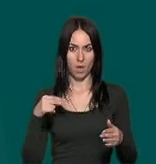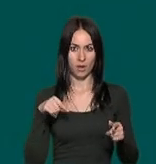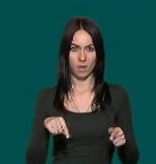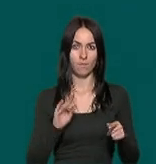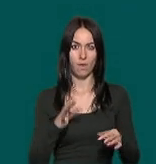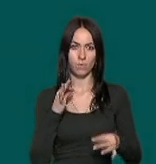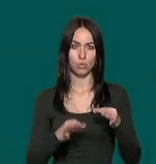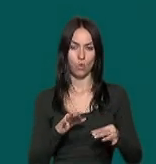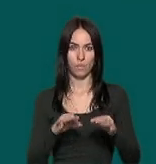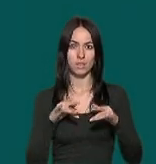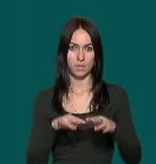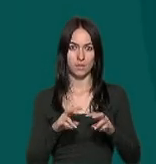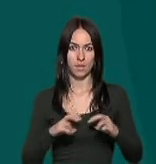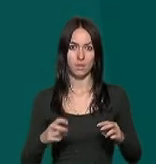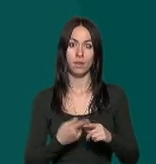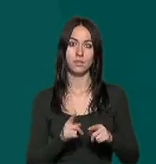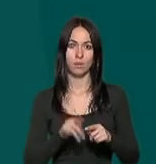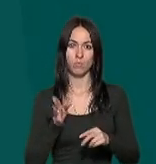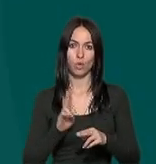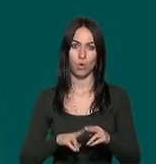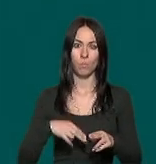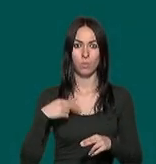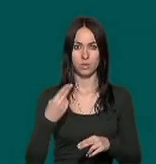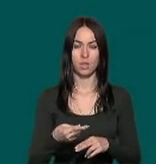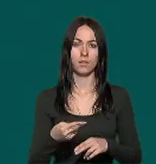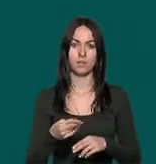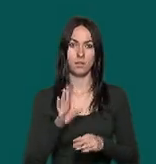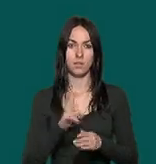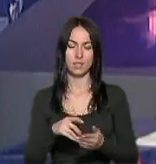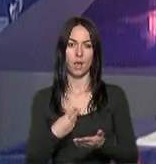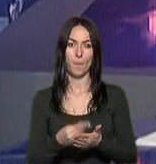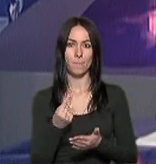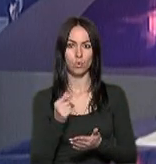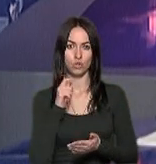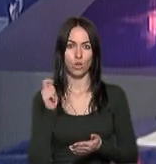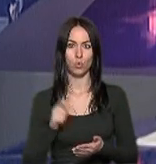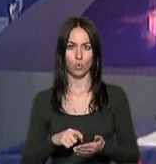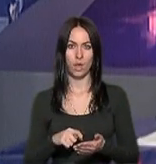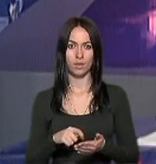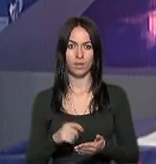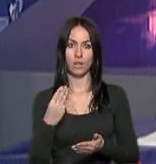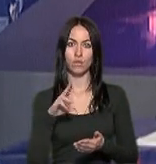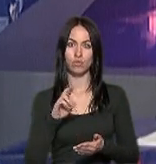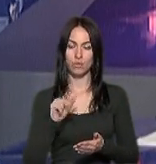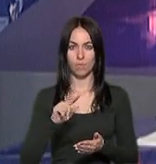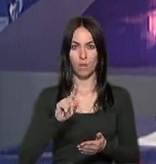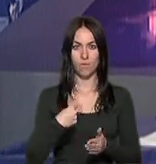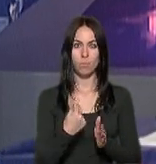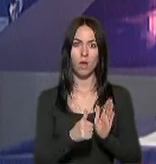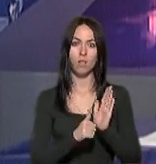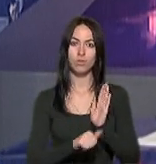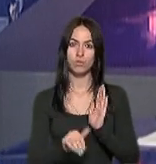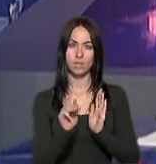судових засіданнях. Це буде компенсація, виплачується з державного бюджету України. Штепа вимагала